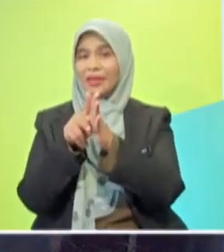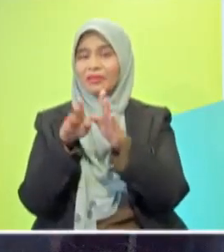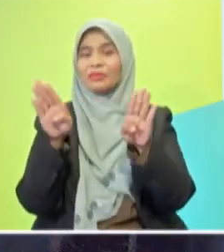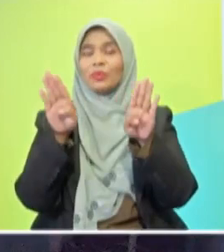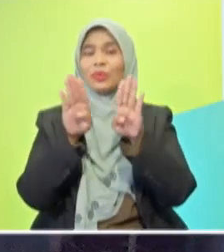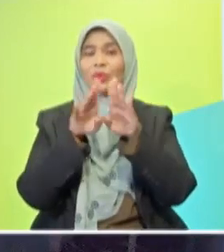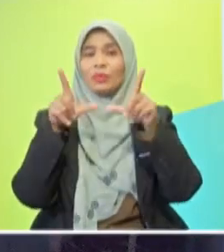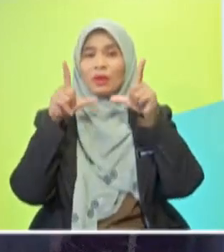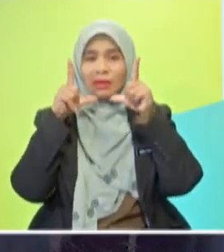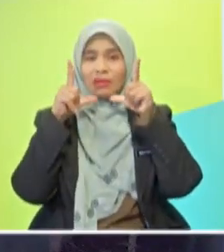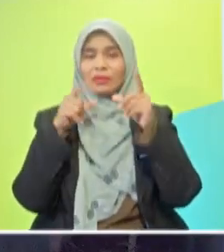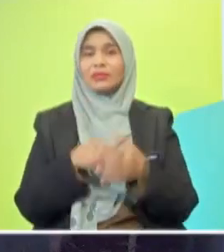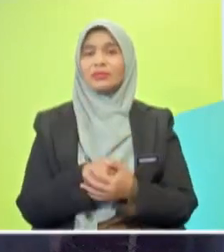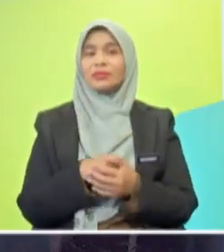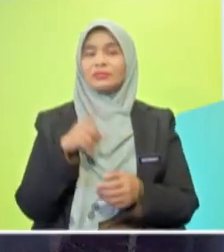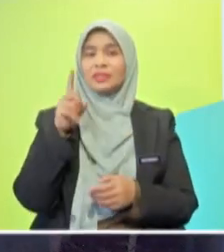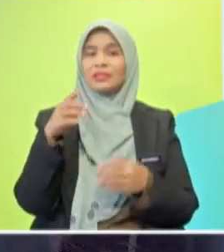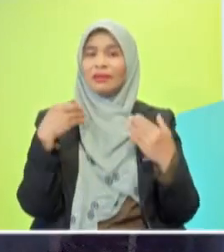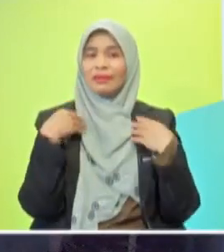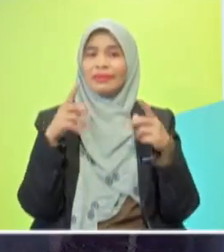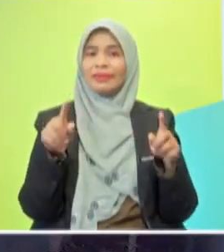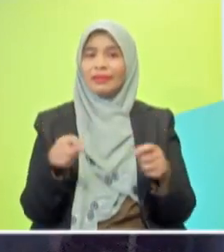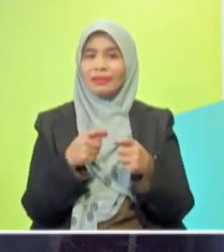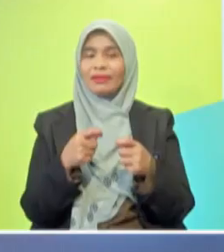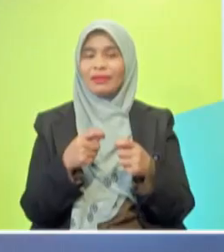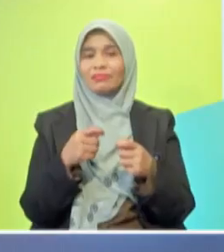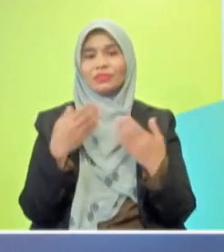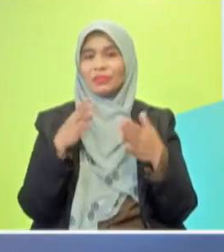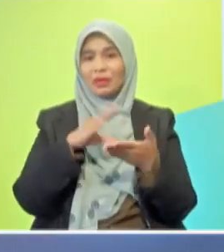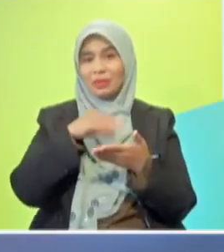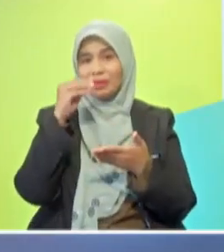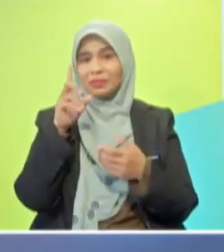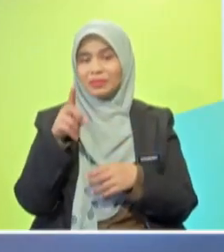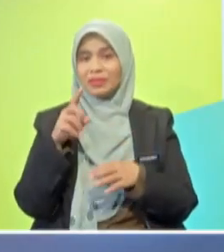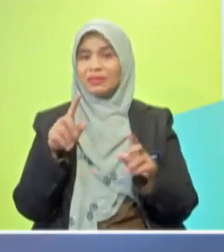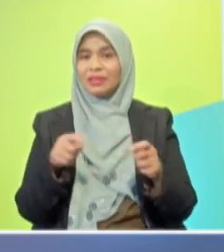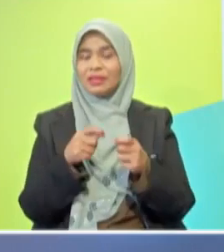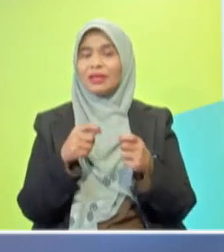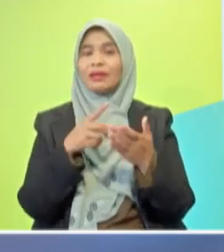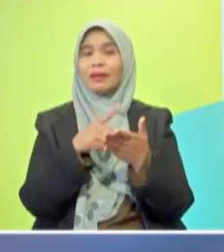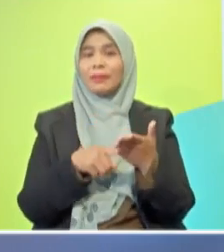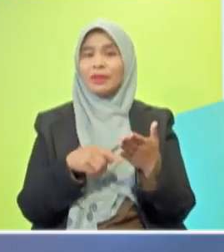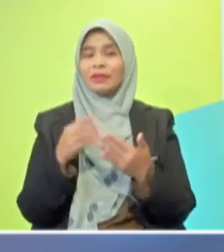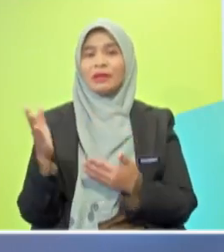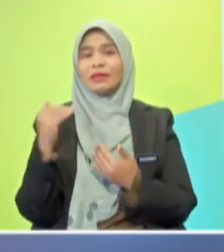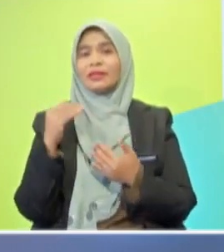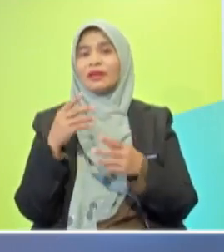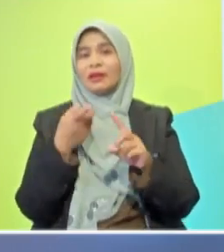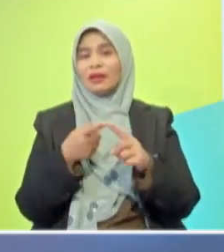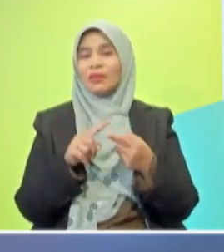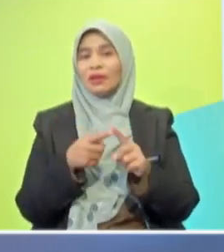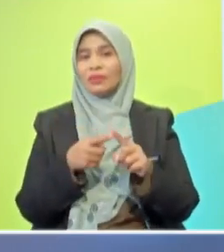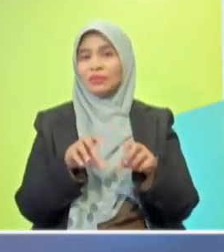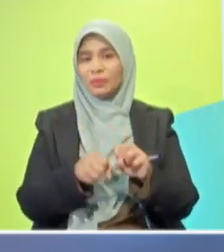Sebab bila kita dah belajar, kita mesti ada tindakan. Tindakan kita untuk mengajak kawan-kawan kita supaya